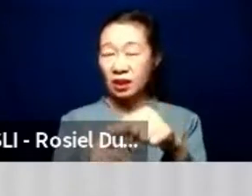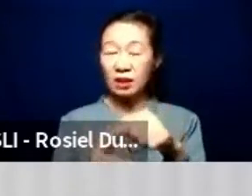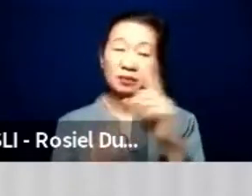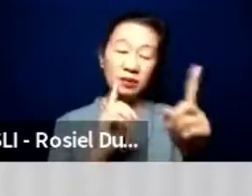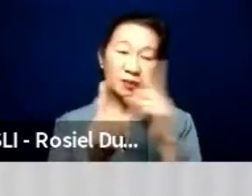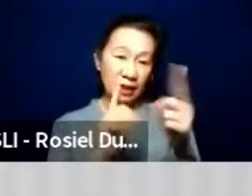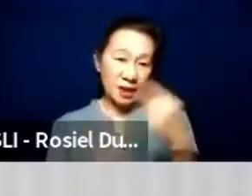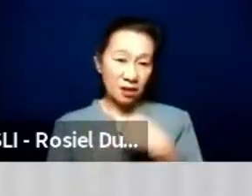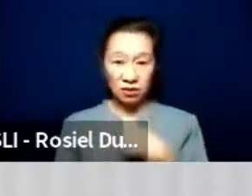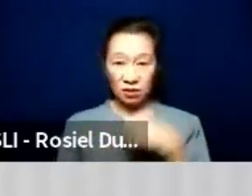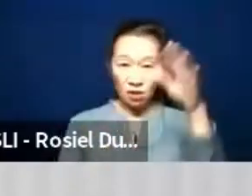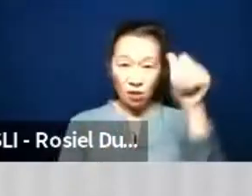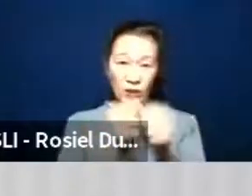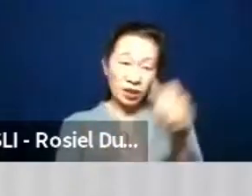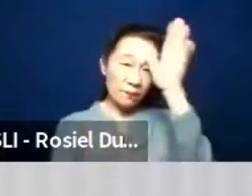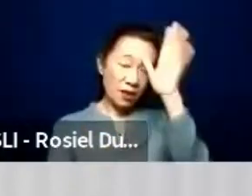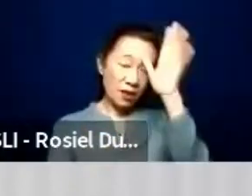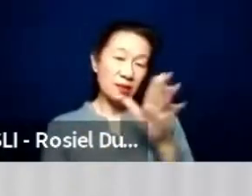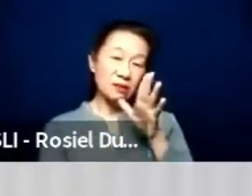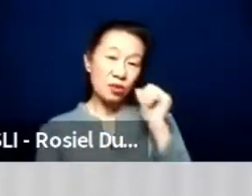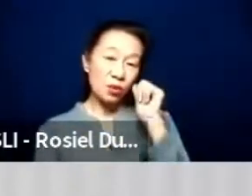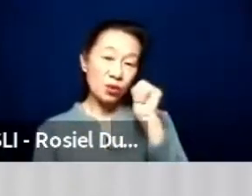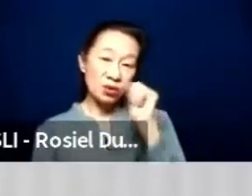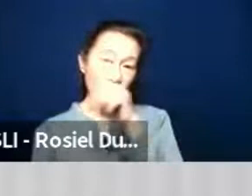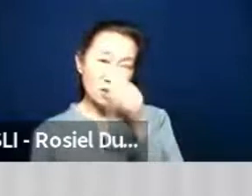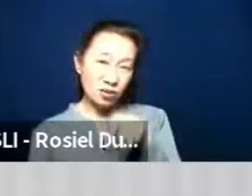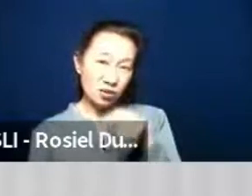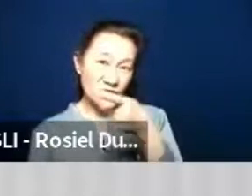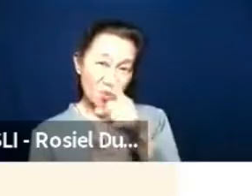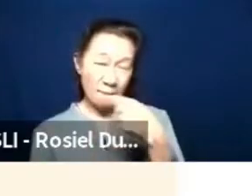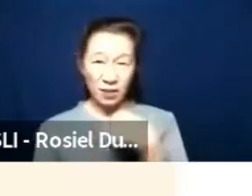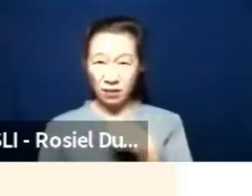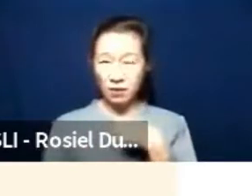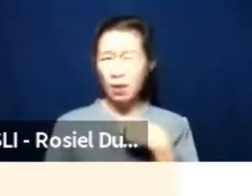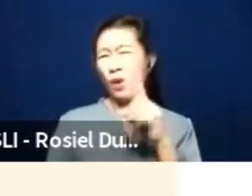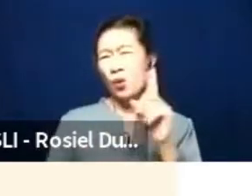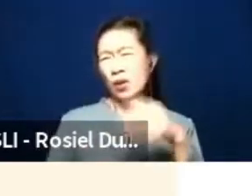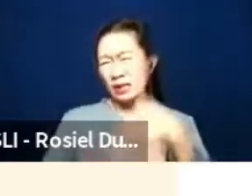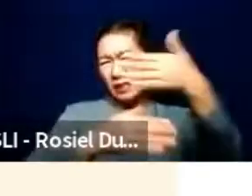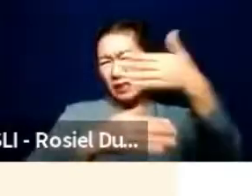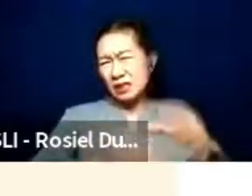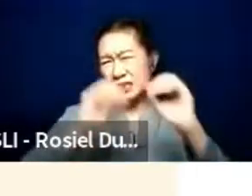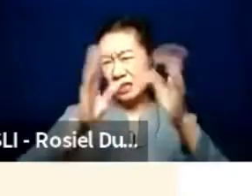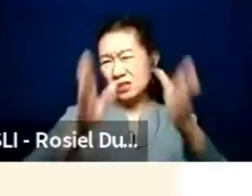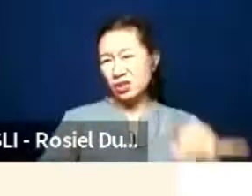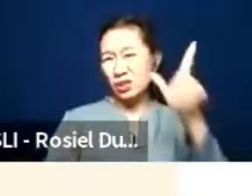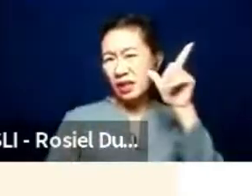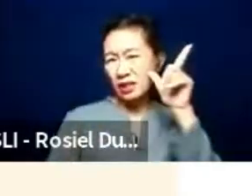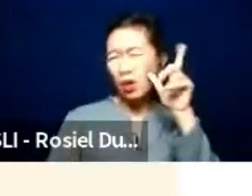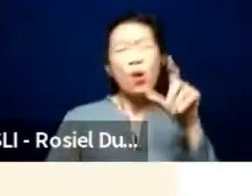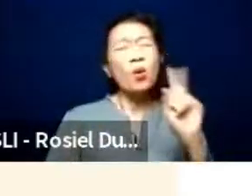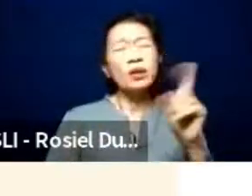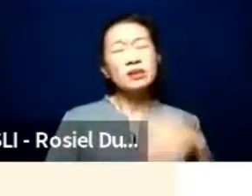nakikipag-usap ako sa mga magulang, ang kadalasan na tanong nila sa akin is, what's next, Teacher Landa? Ano ba yung susunod